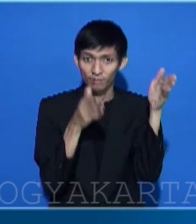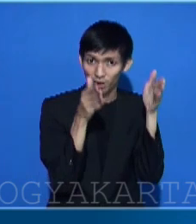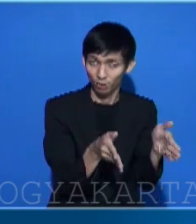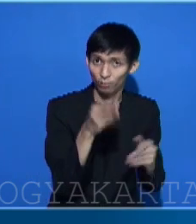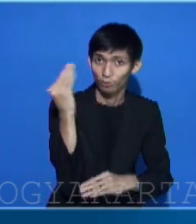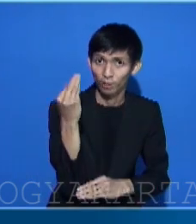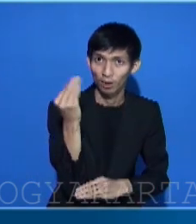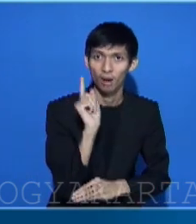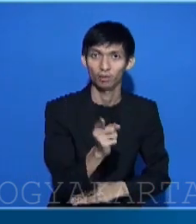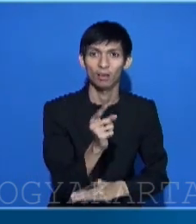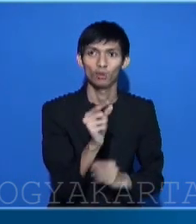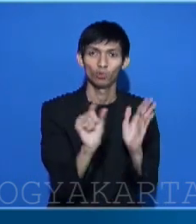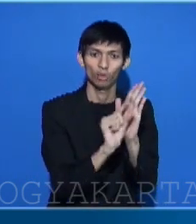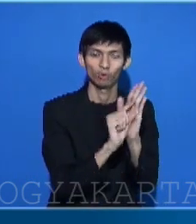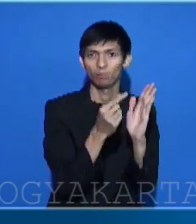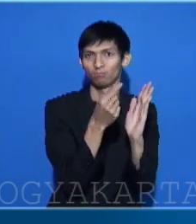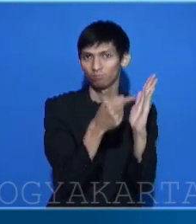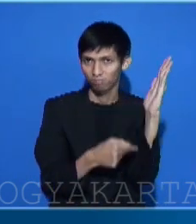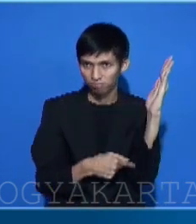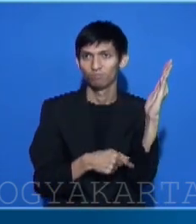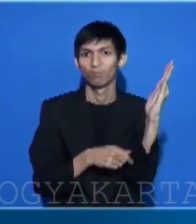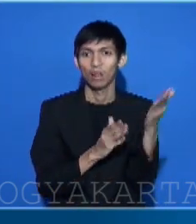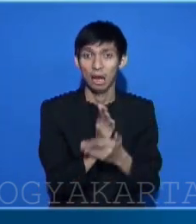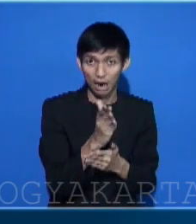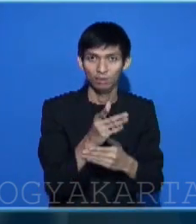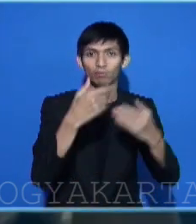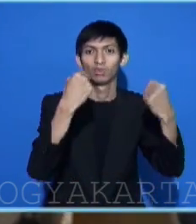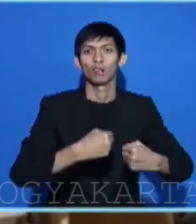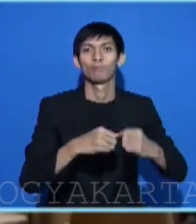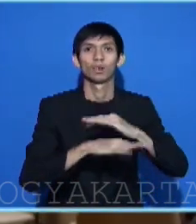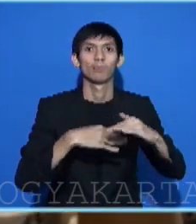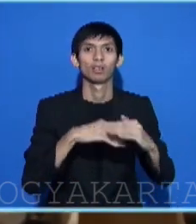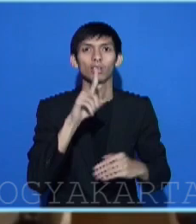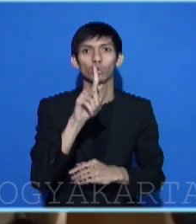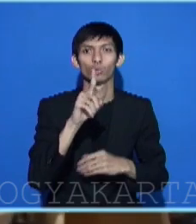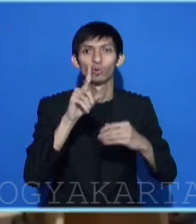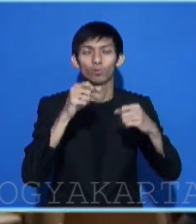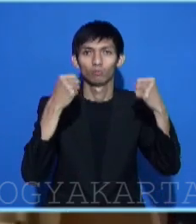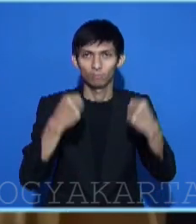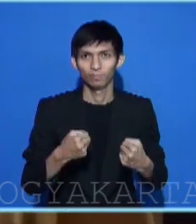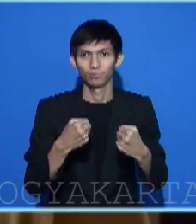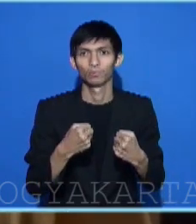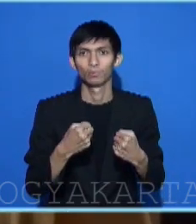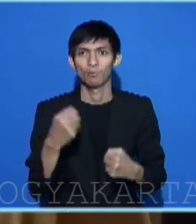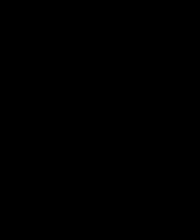ini mengamanatkan untuk dengan ancaman penjara paling singkat 1 tahun dan pidana maksimal mencapai 2 miliar rupiah.